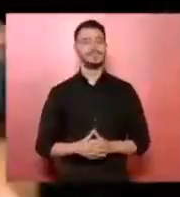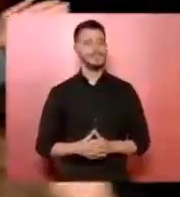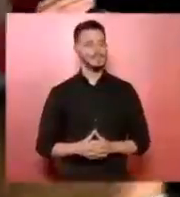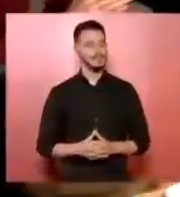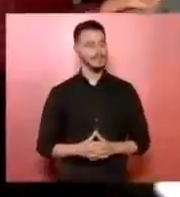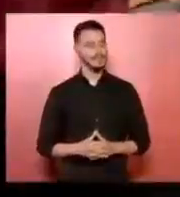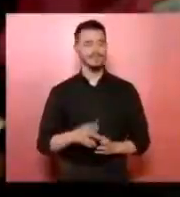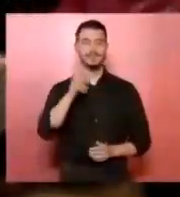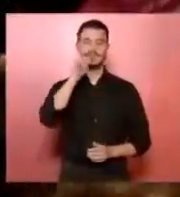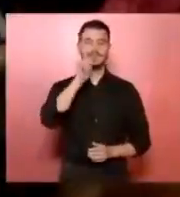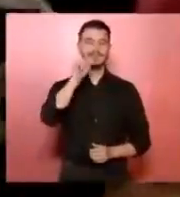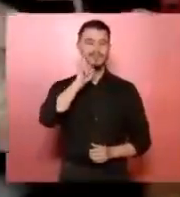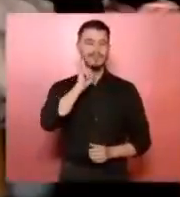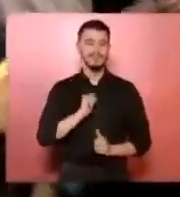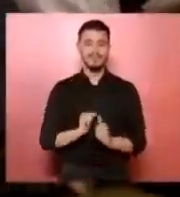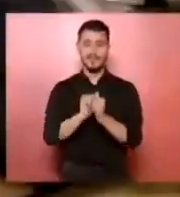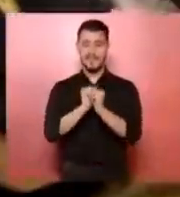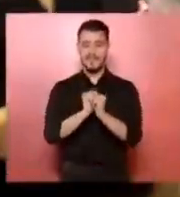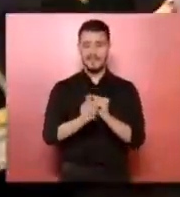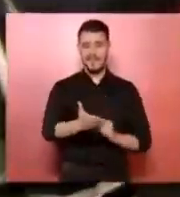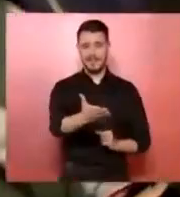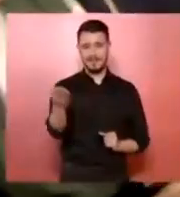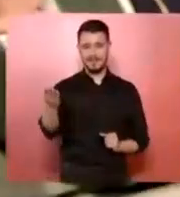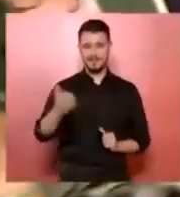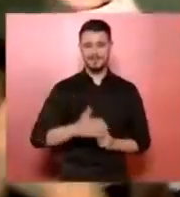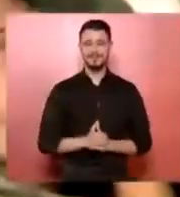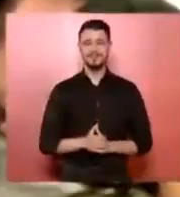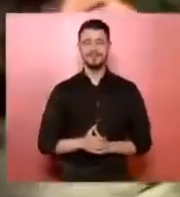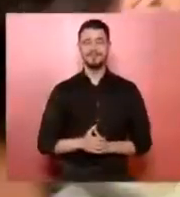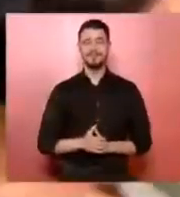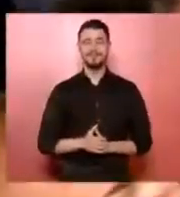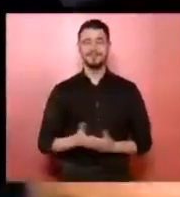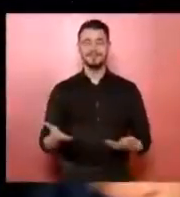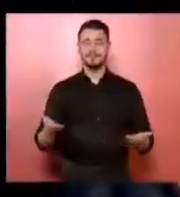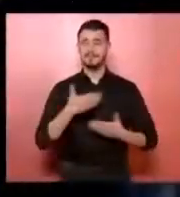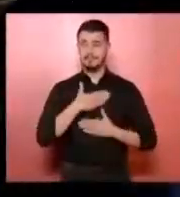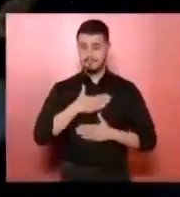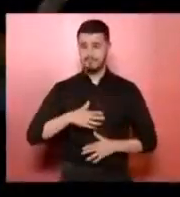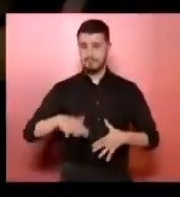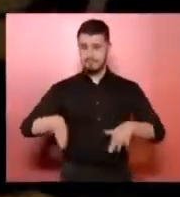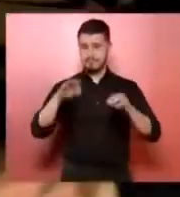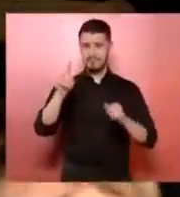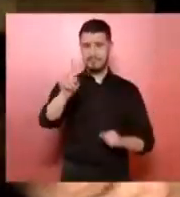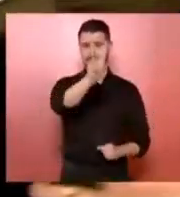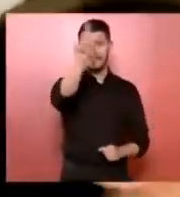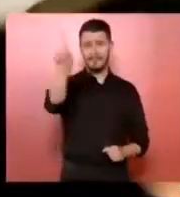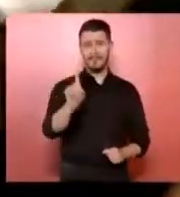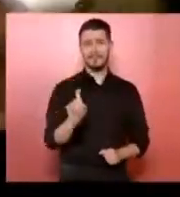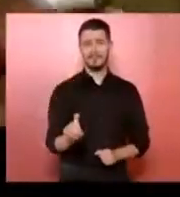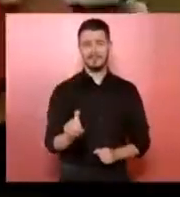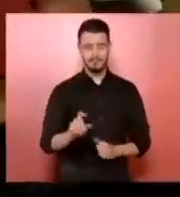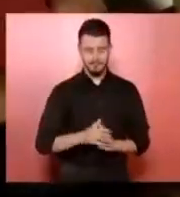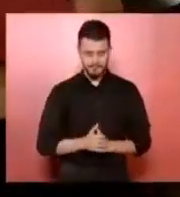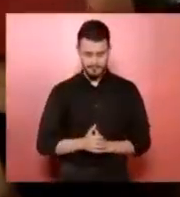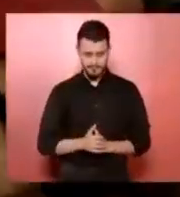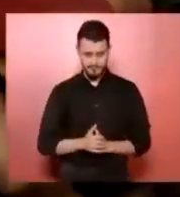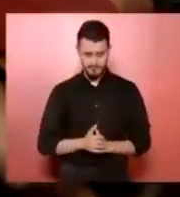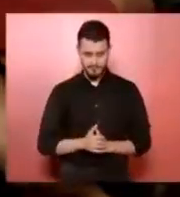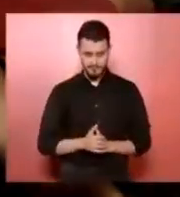Συντρόφισσες και σύντροφοι, φίλες και φίλοι, θέλω να αρχίσω με ένα ερώτημα. Ποιος παράγει